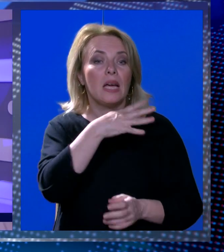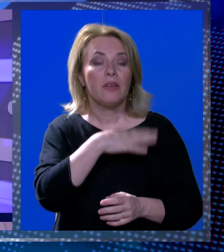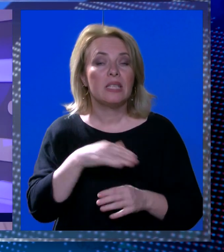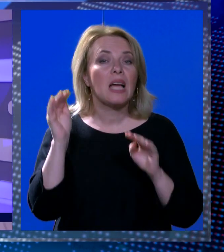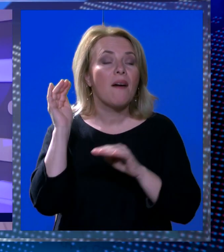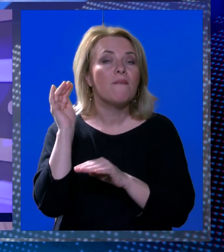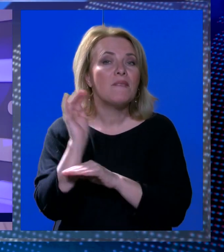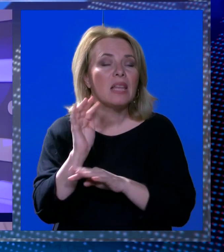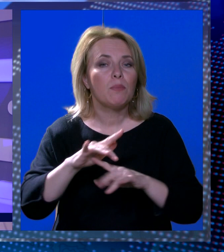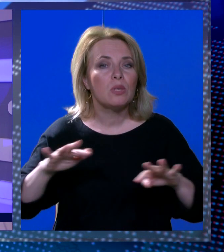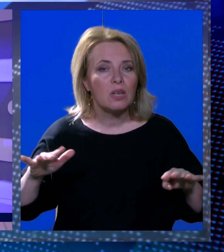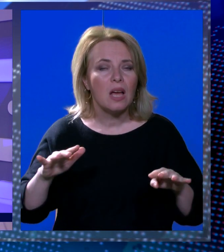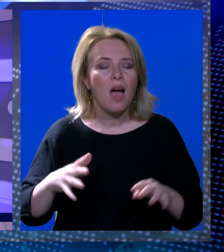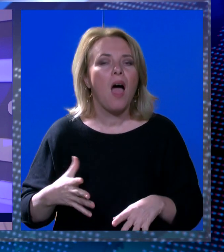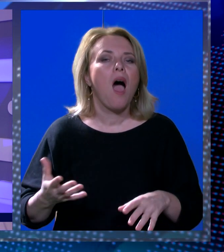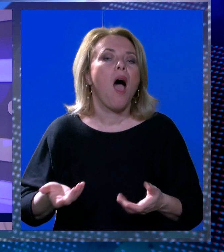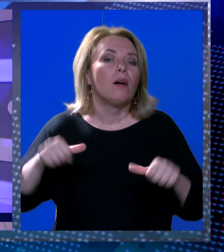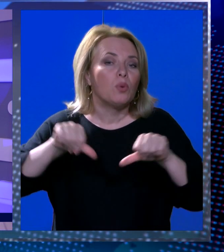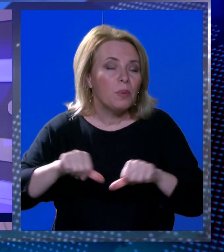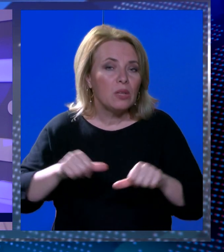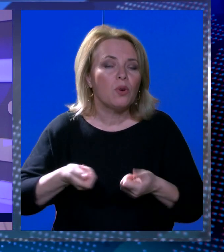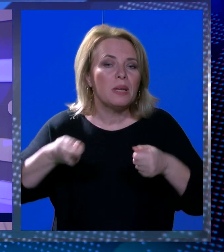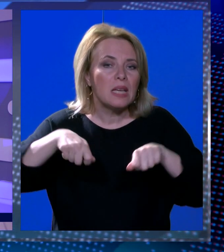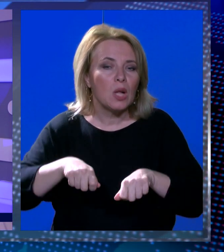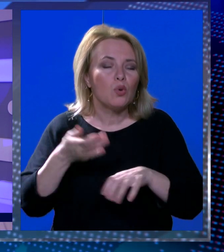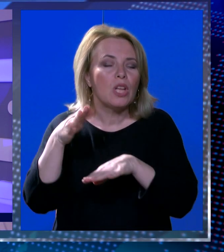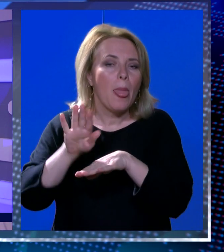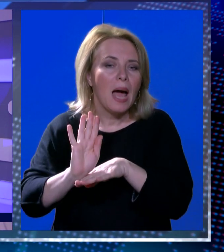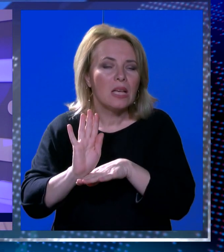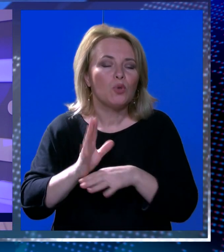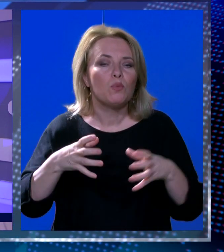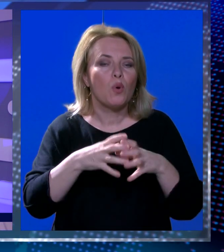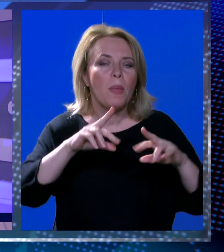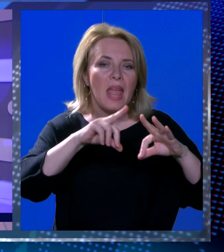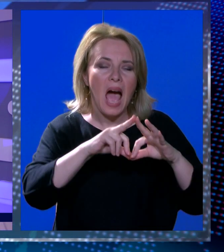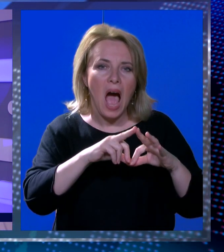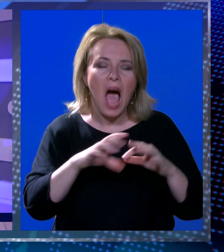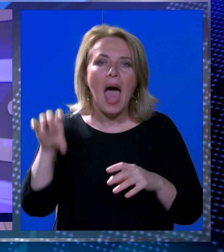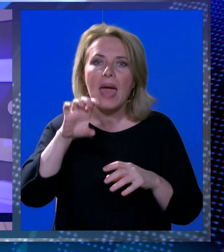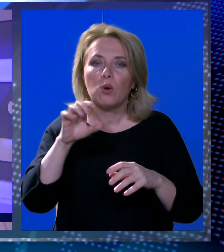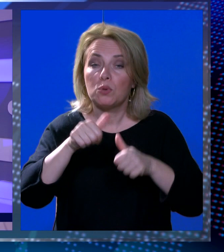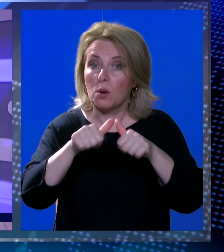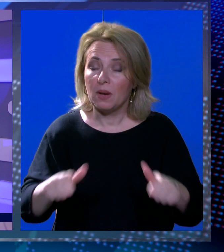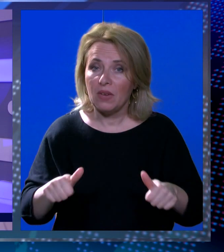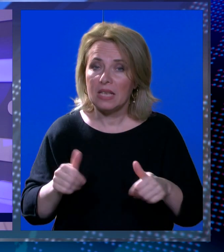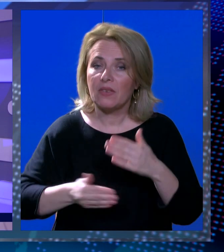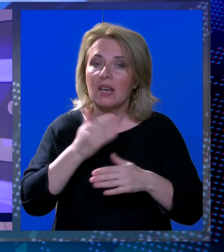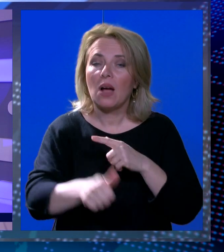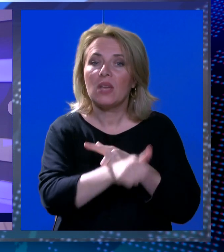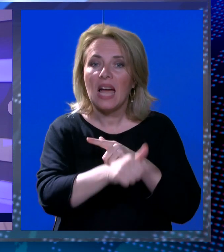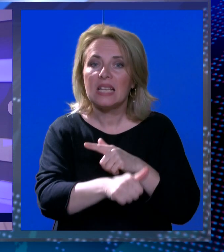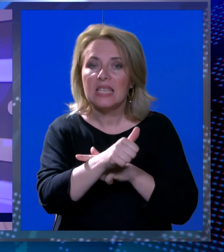Sport. Hrvatska vaterpolska reprezentacija porazom je zaključila nastup u skupini A europskog prvenstva. Nakon